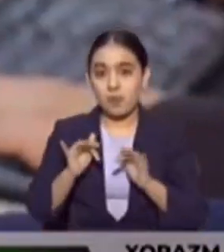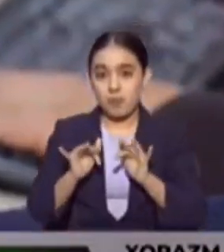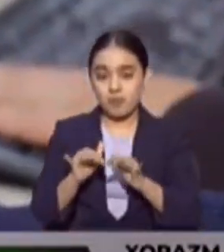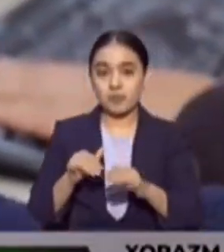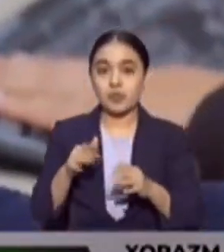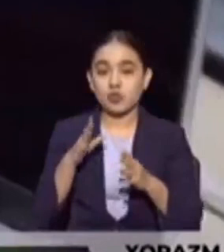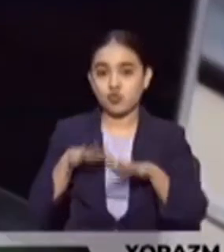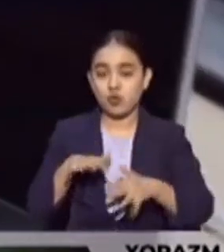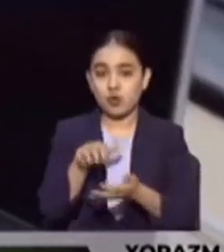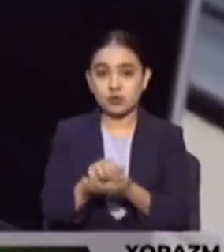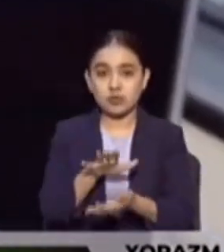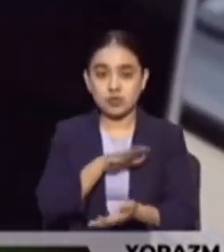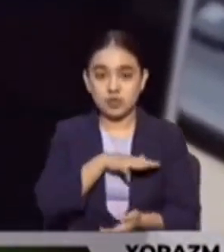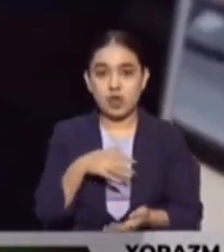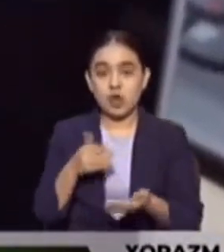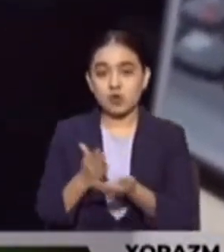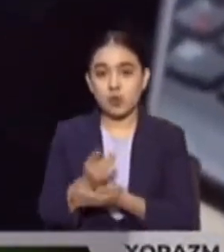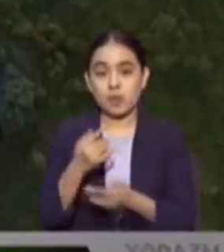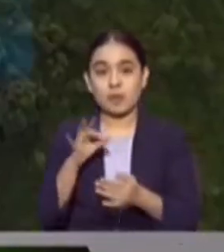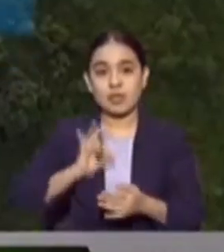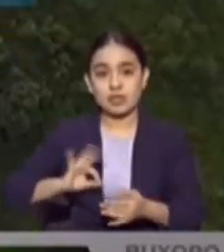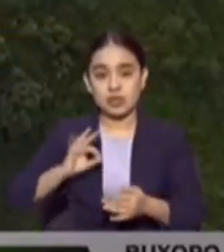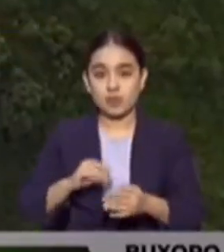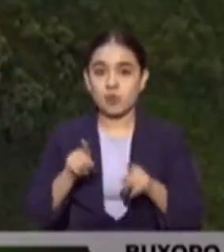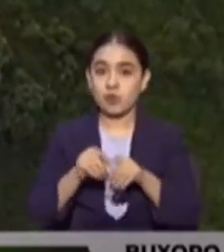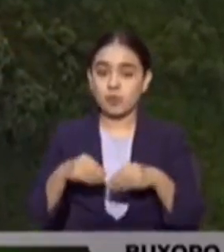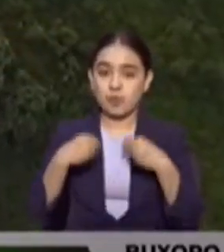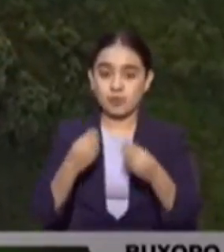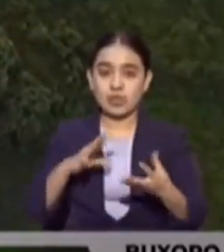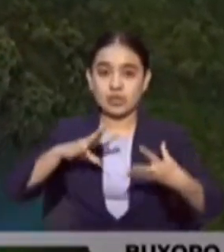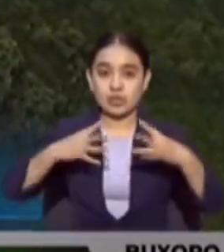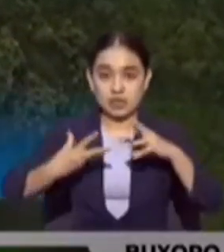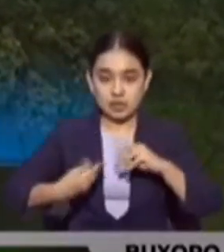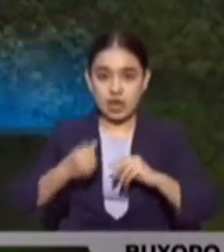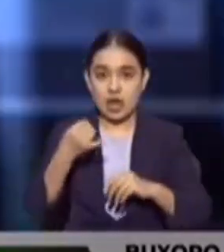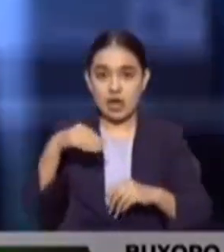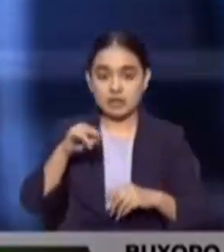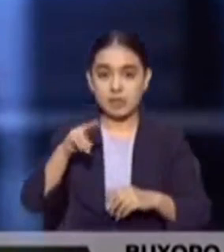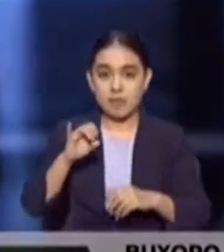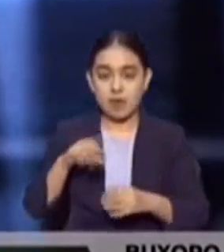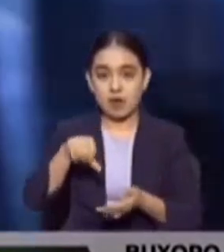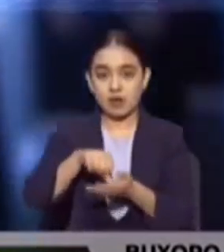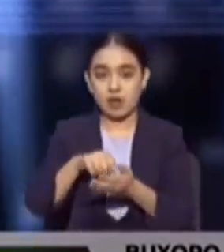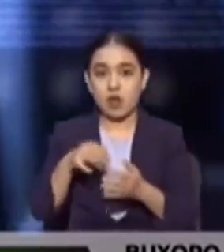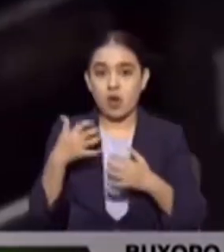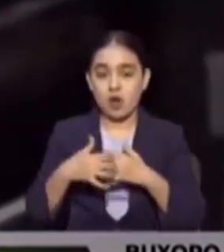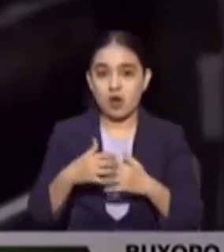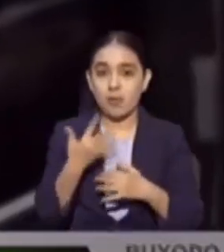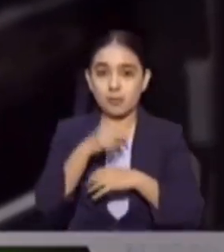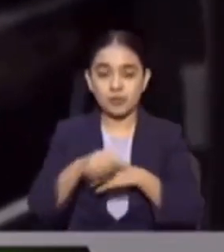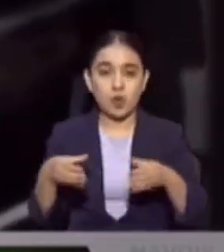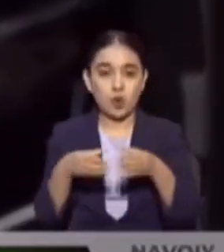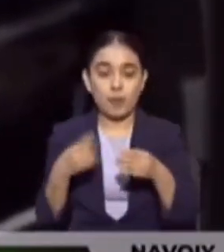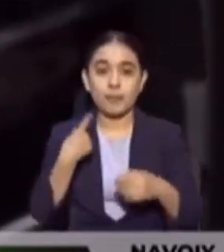tarmoqlari qatoridan joy oldi. Sohaga bir qator imtiyozlarning taqdim etilishi natijasida IT park rezidentlari orasida xorijiy